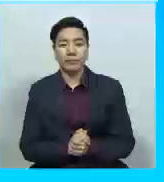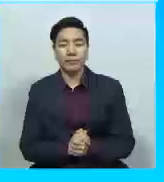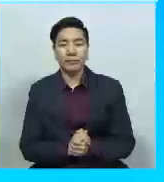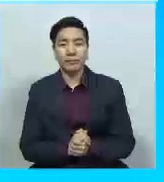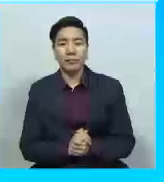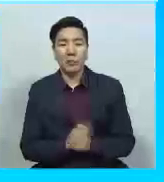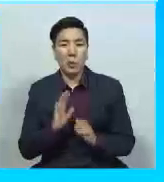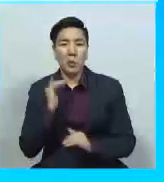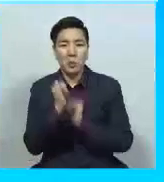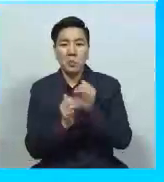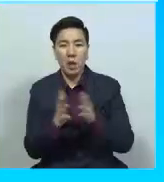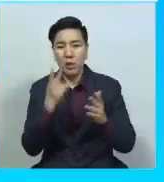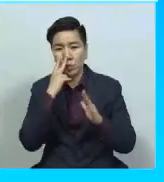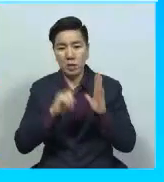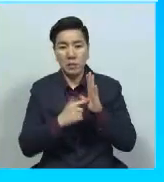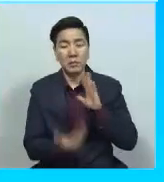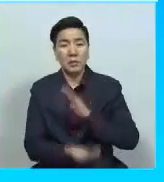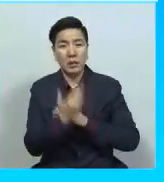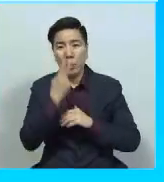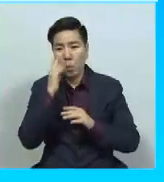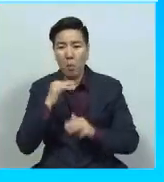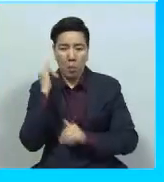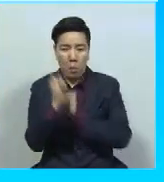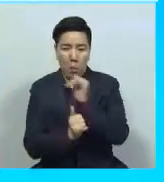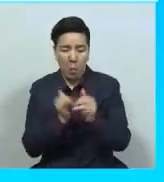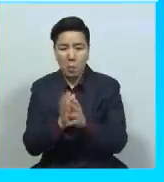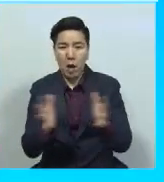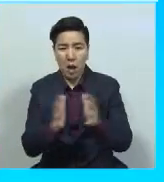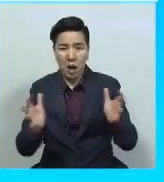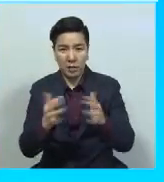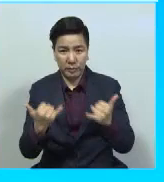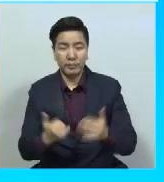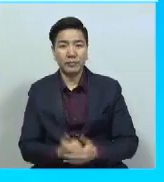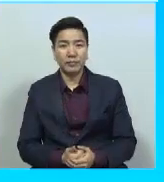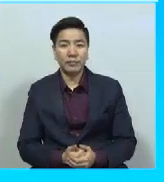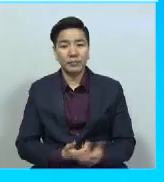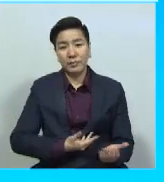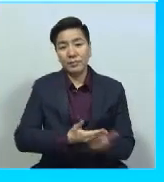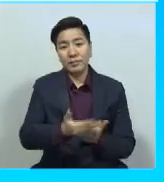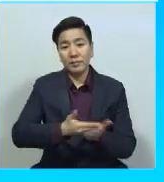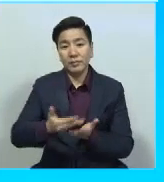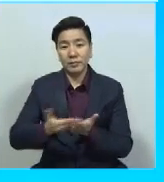คึกคักจริงๆเพราะว่าตั้งแต่เช้ามานี่เราก็เห็นคนมาเยอะมาก